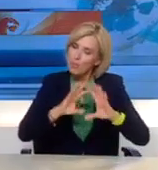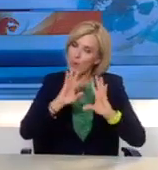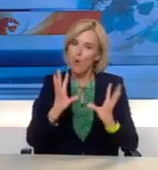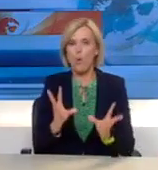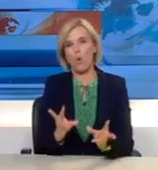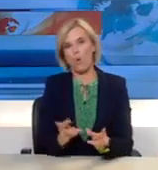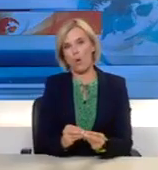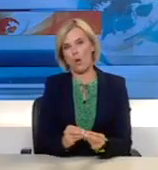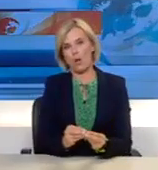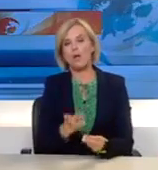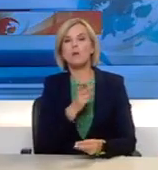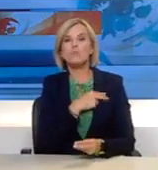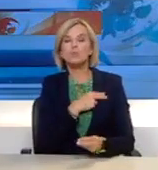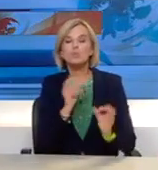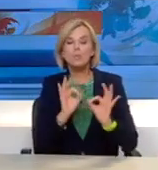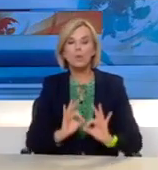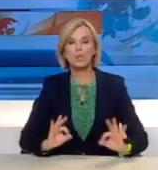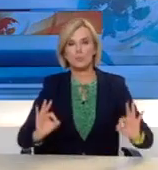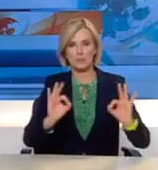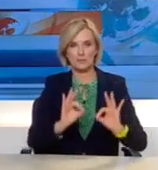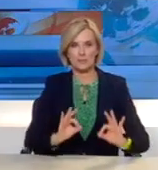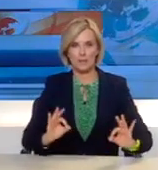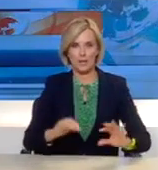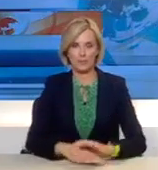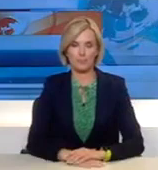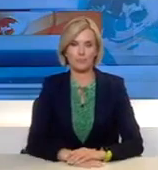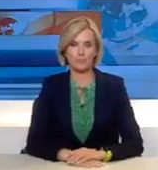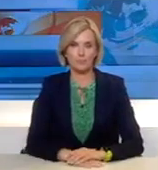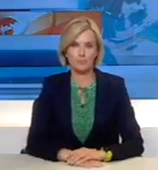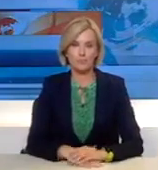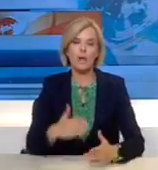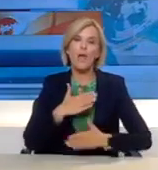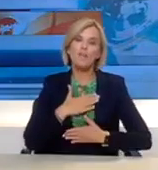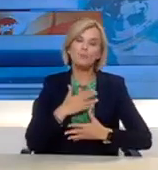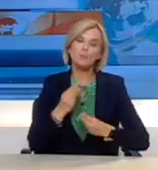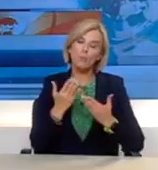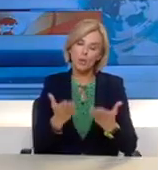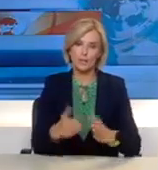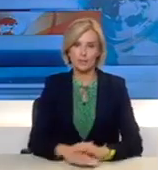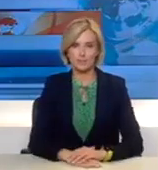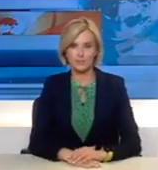να μπορούν να προετοιμαστούν και να είναι έγκυρα έτοιμοι. Σας ευχαριστούμε πολύ.